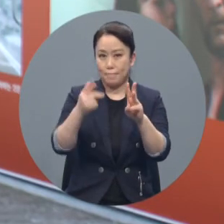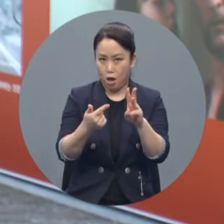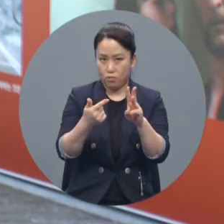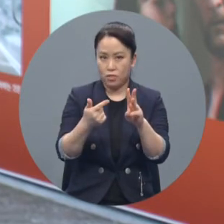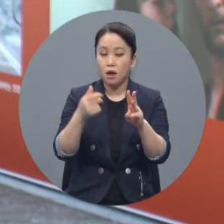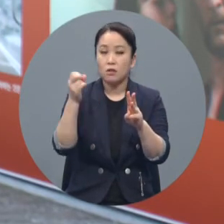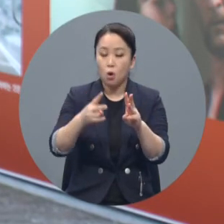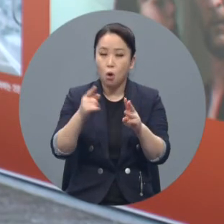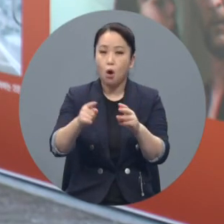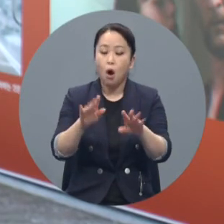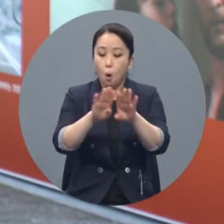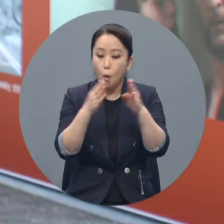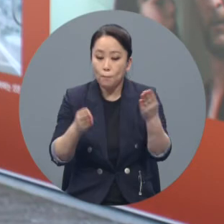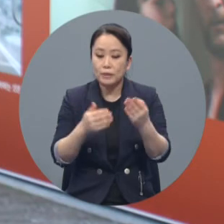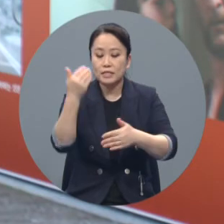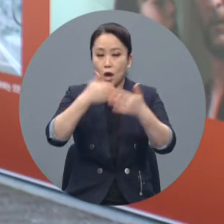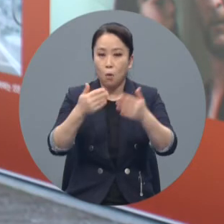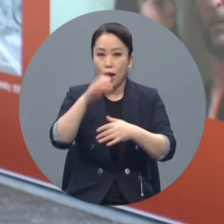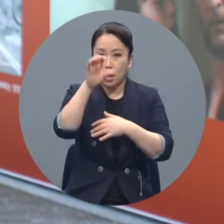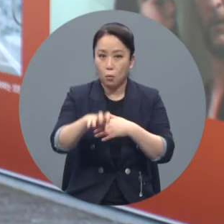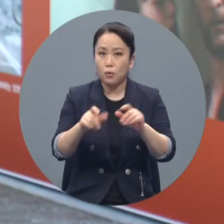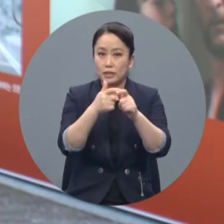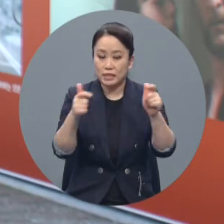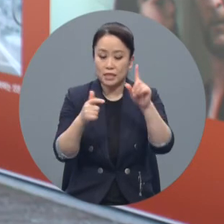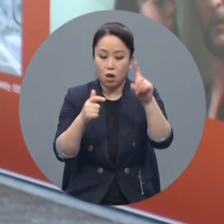오픈 시네마 등 총 11개 섹션에 배치돼